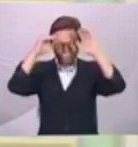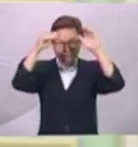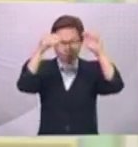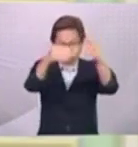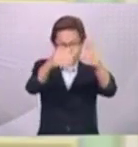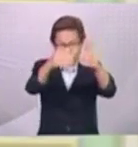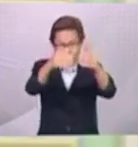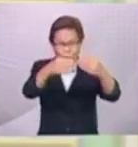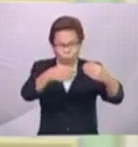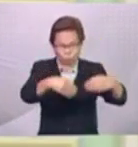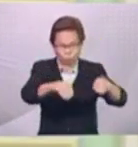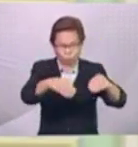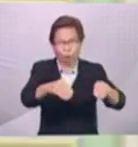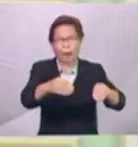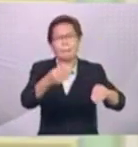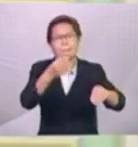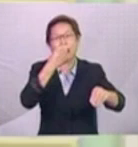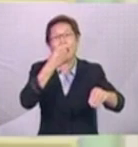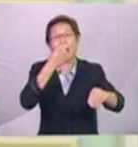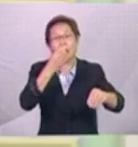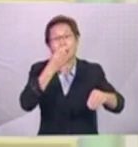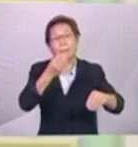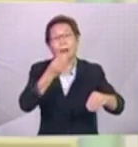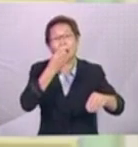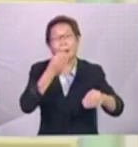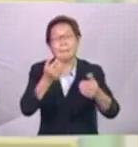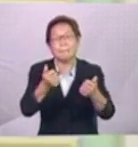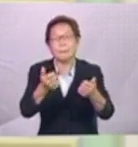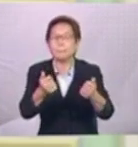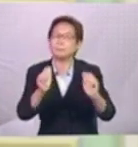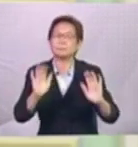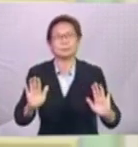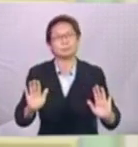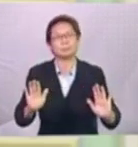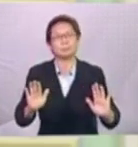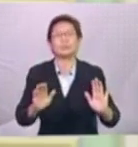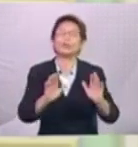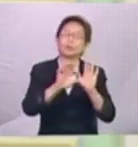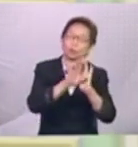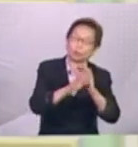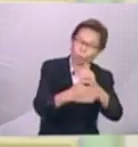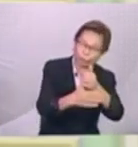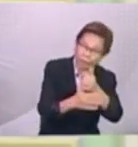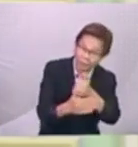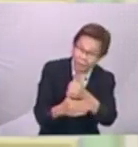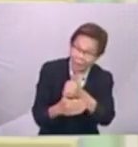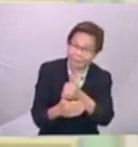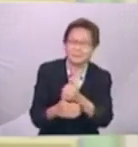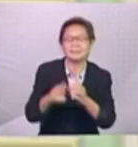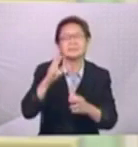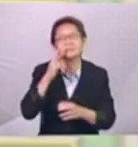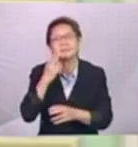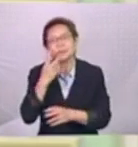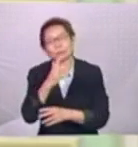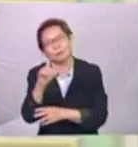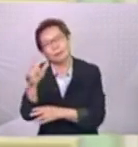kepada Pasa apel barang-barang basah matematis seperti ikan sayur dan sebagai